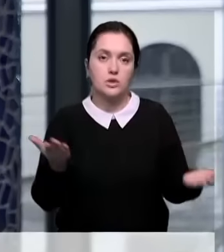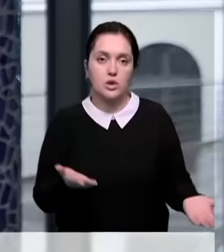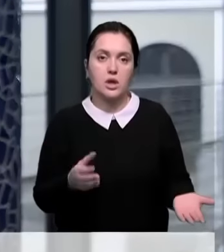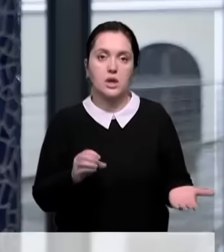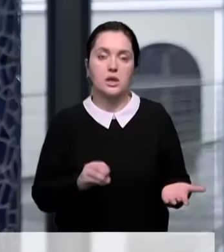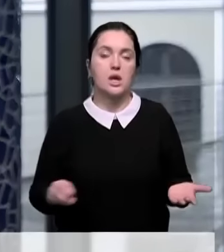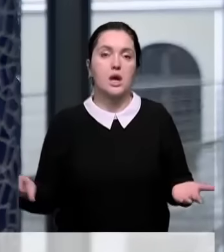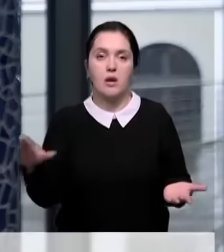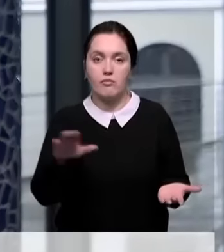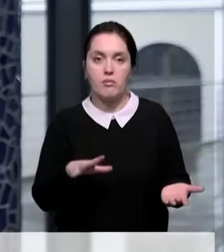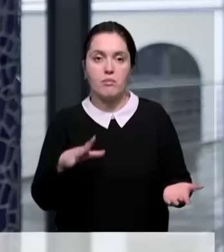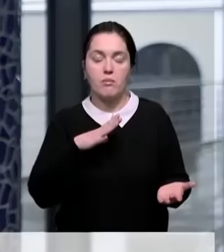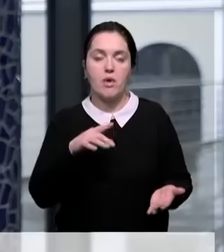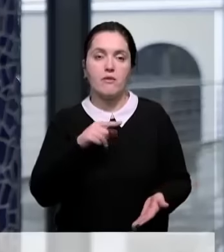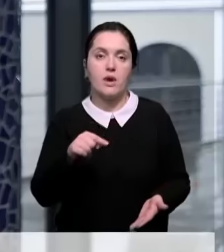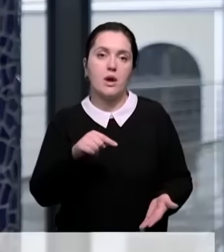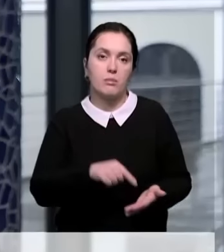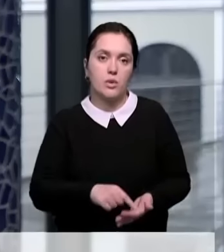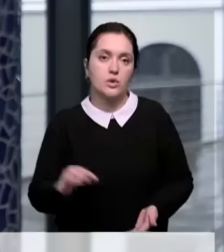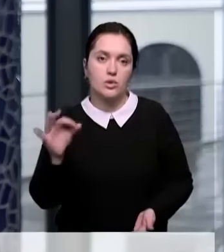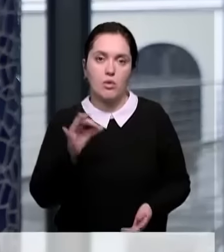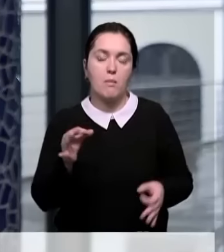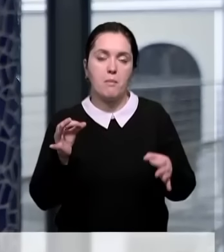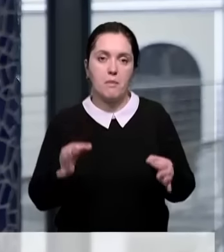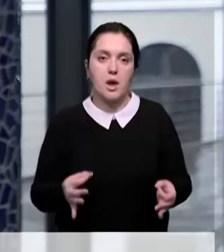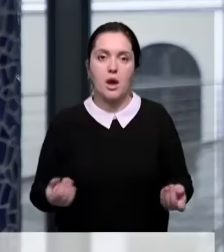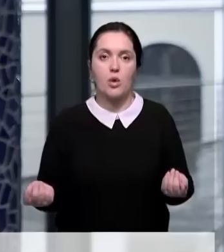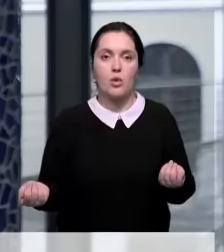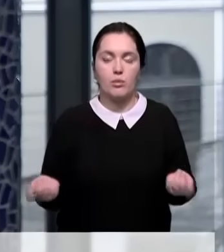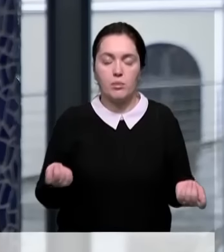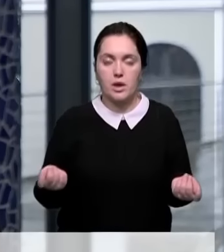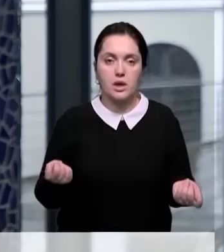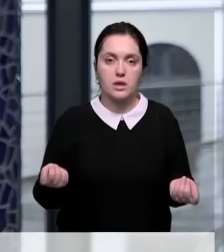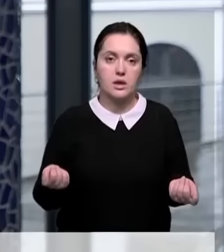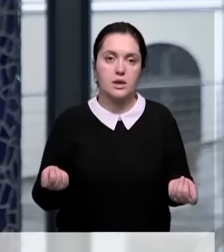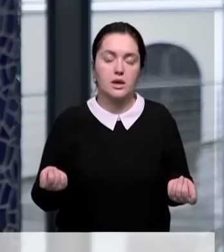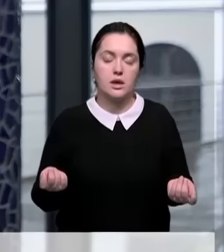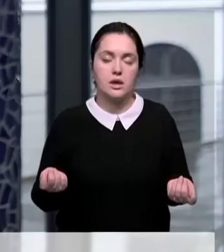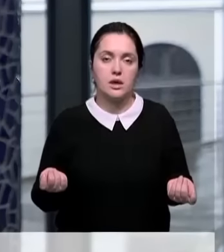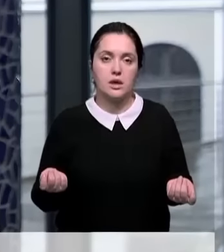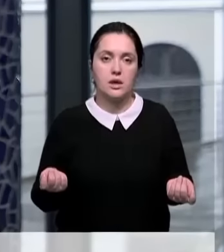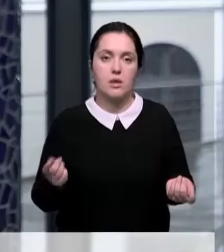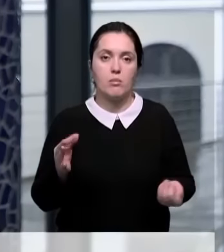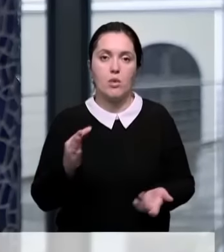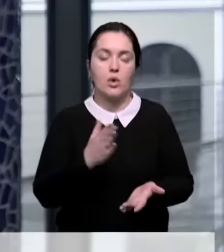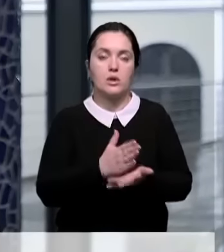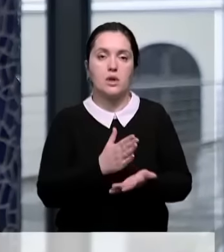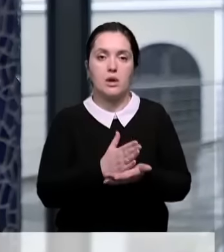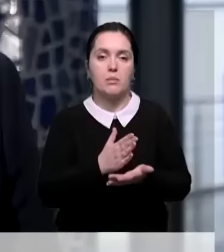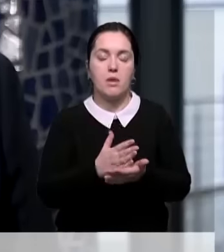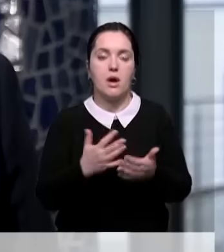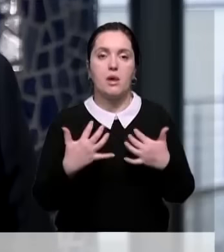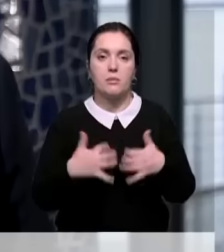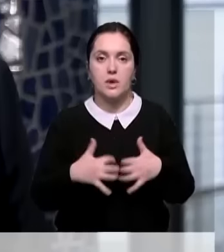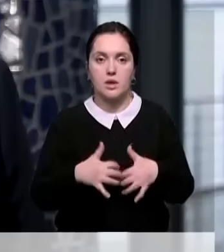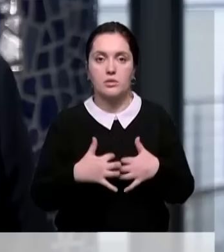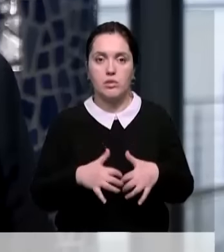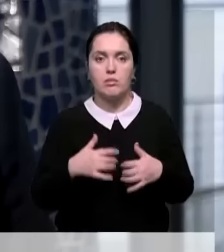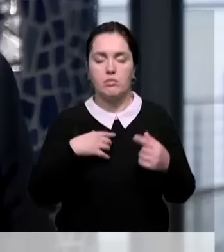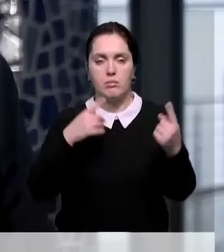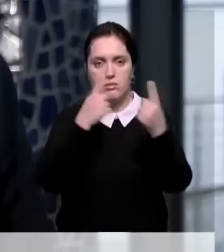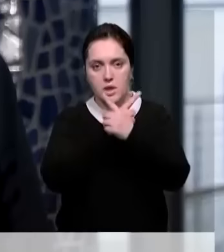они прорабатывали вопросы именно по правильному управлению, эффективному менеджменту воды, а также по направлениям по обработке. В целом мы